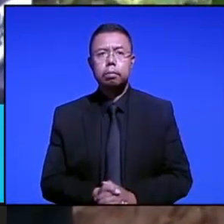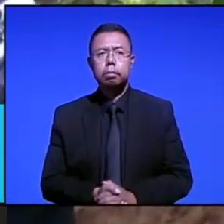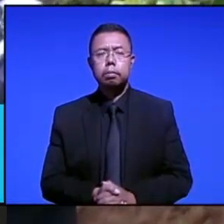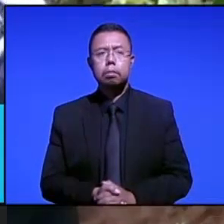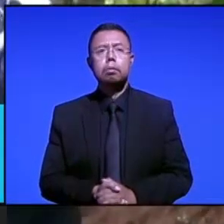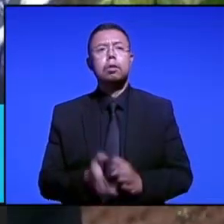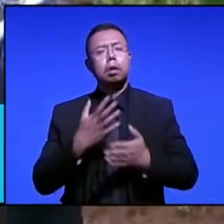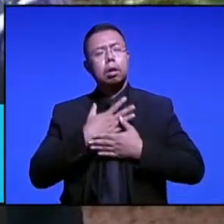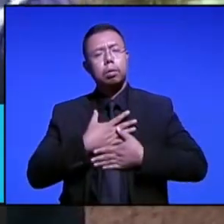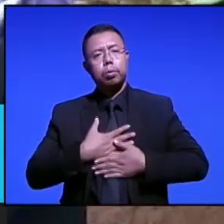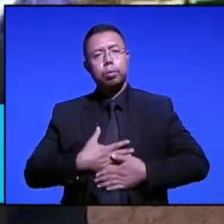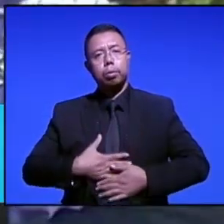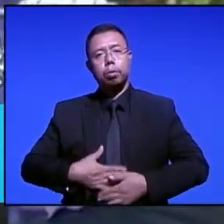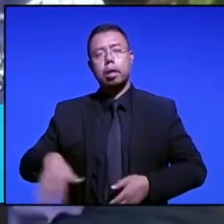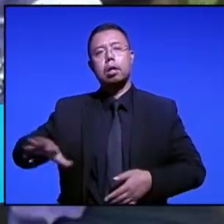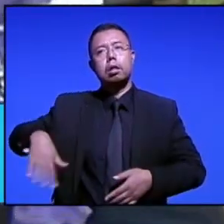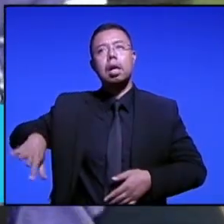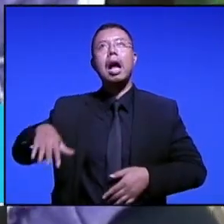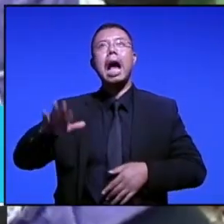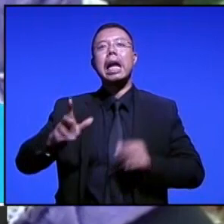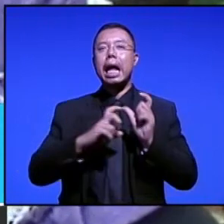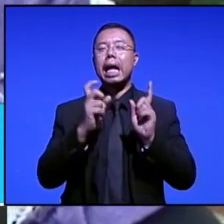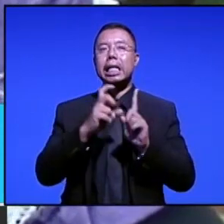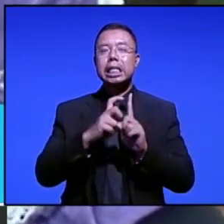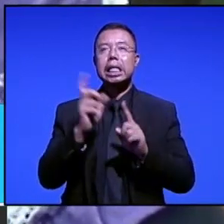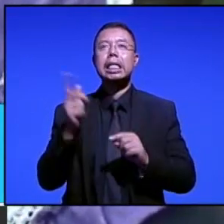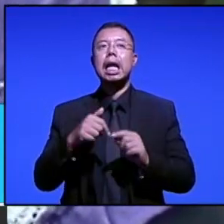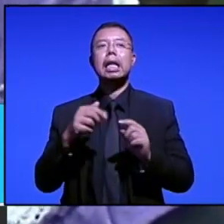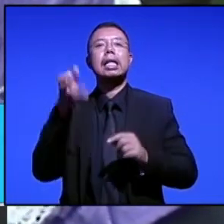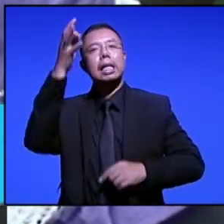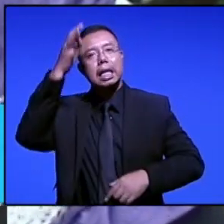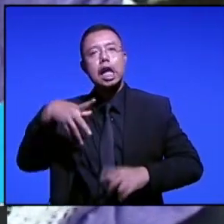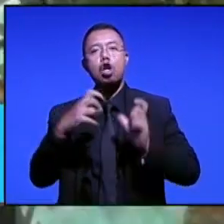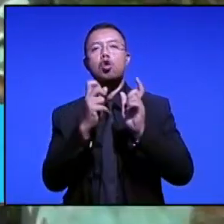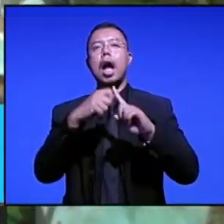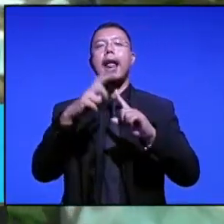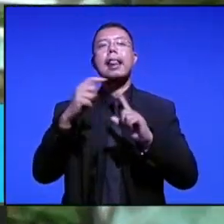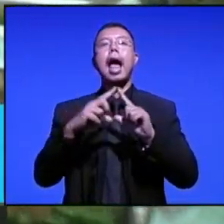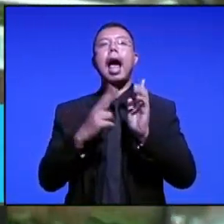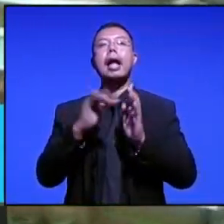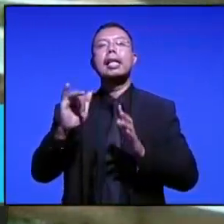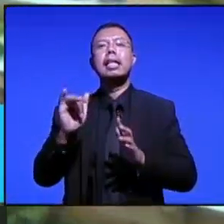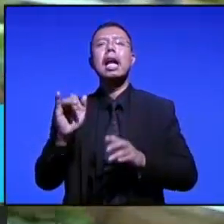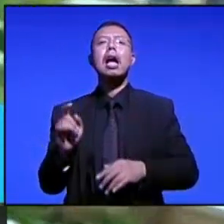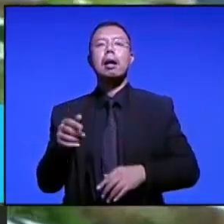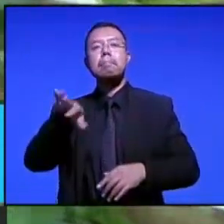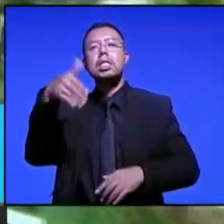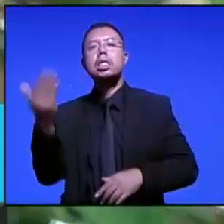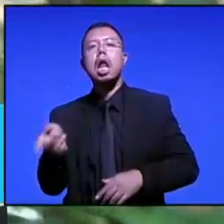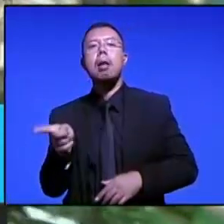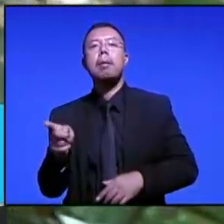Duka mendalam dirasakan kerabat siswi sekolah dasar asal desa Sukatani, Kabupaten Purwakarta, yang meninggal akibat kanker getah bening siang